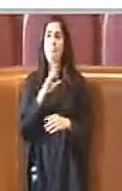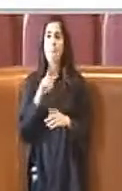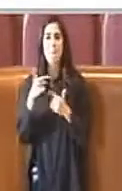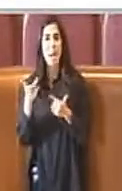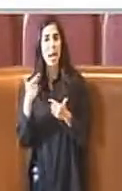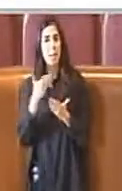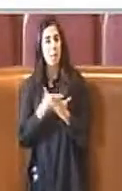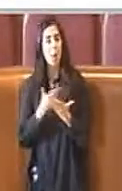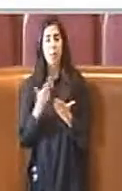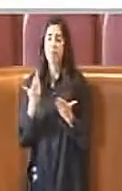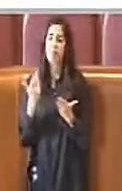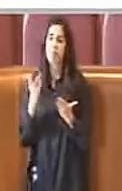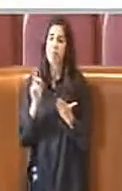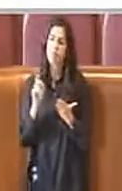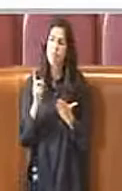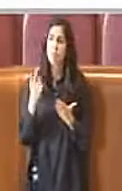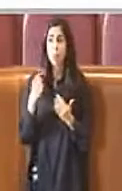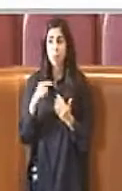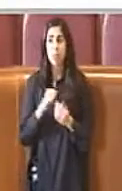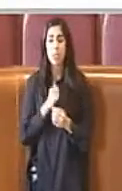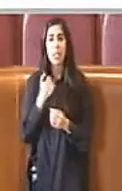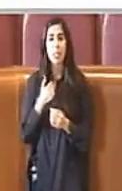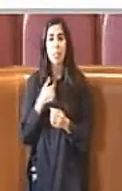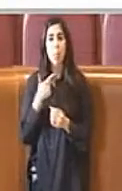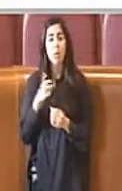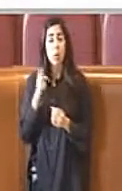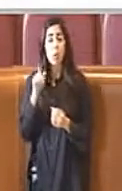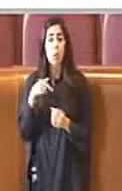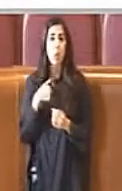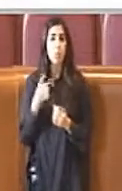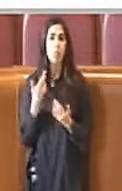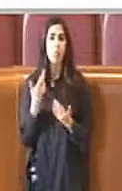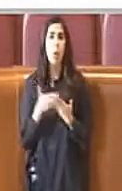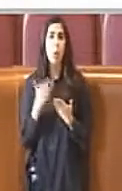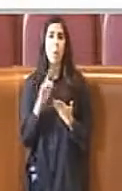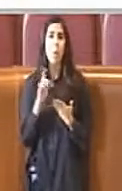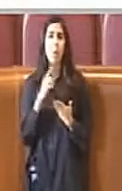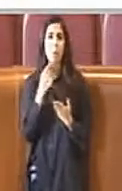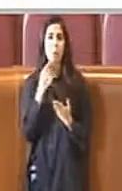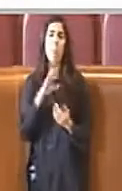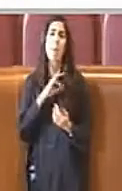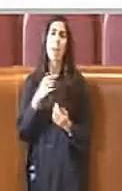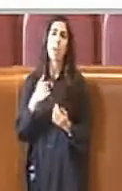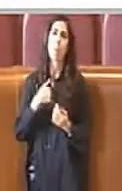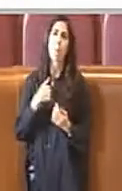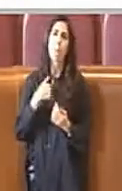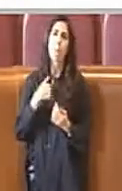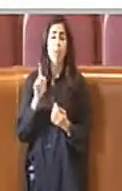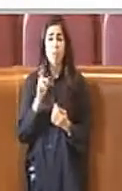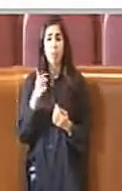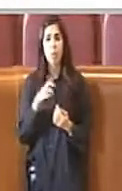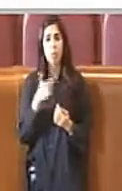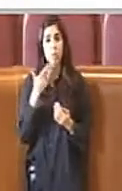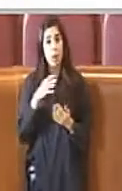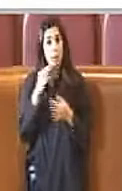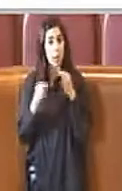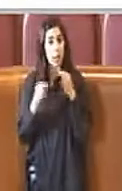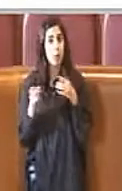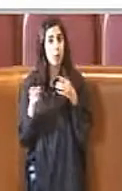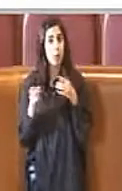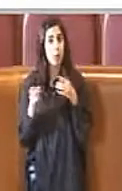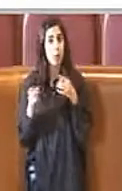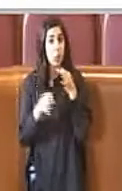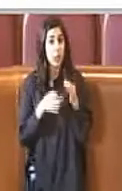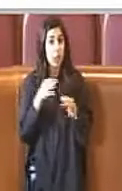dispiace perché neanche io mi permetto di prendere questi meriti semplicemente perché come noto ha spiegato nell'illustrazione la richiesta è venuta